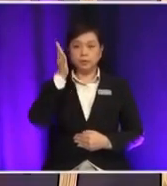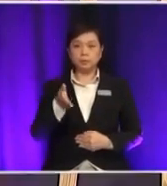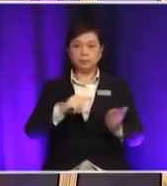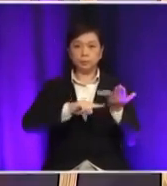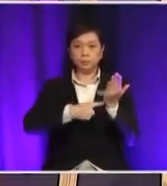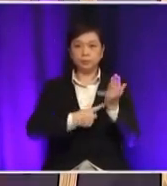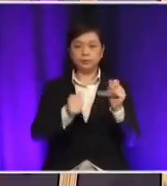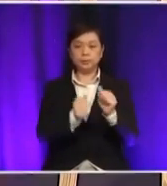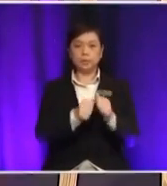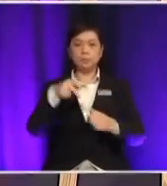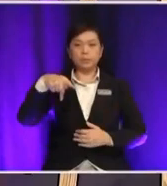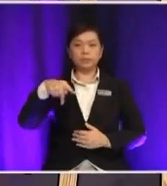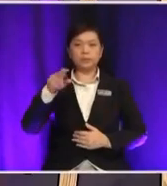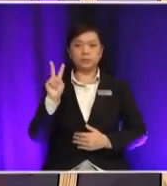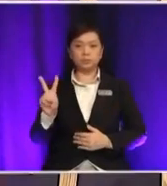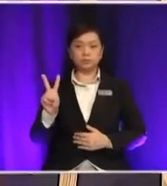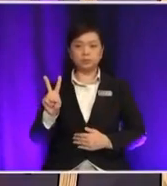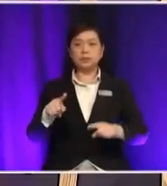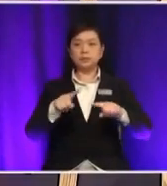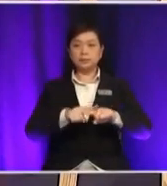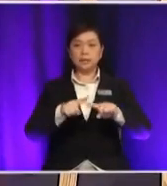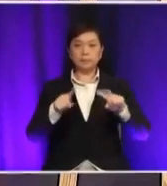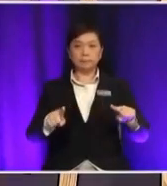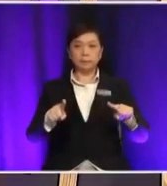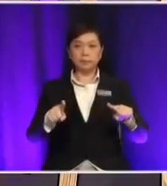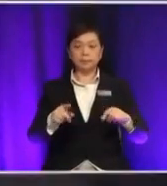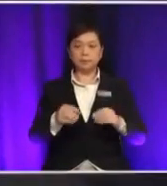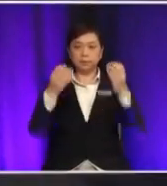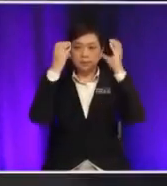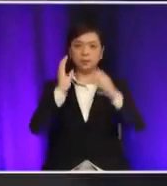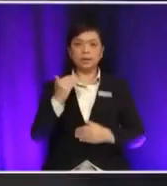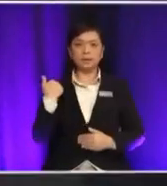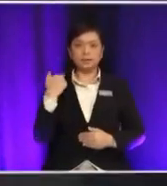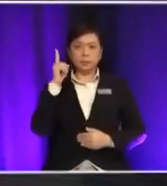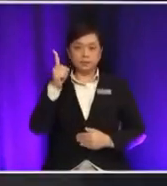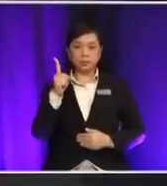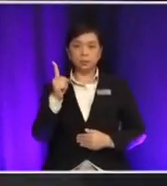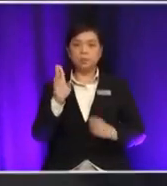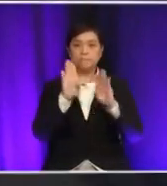profasa 2 tetapi Kris tidak ada satu berita gembira